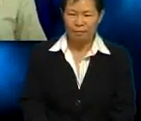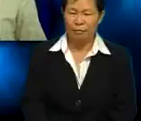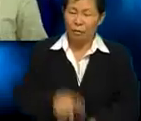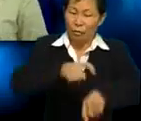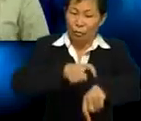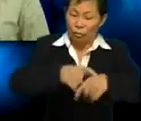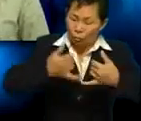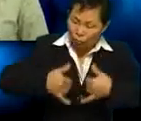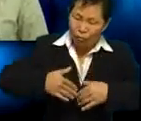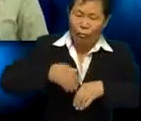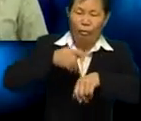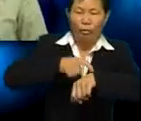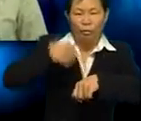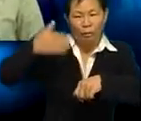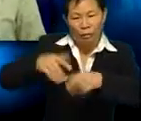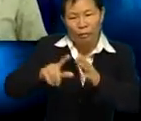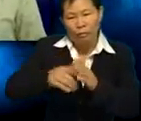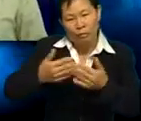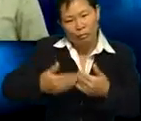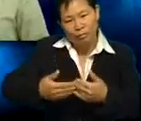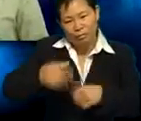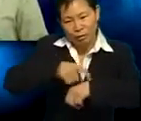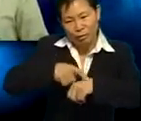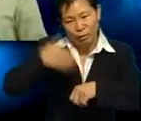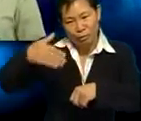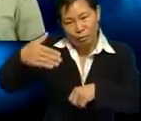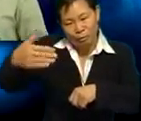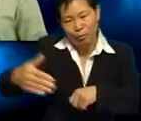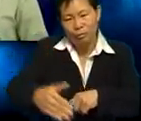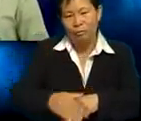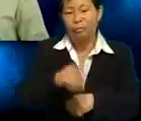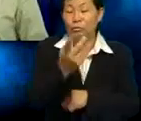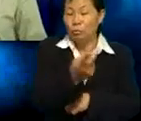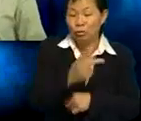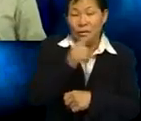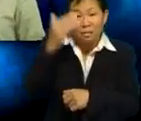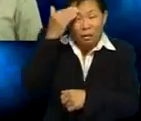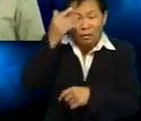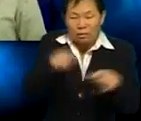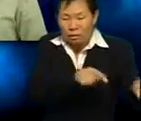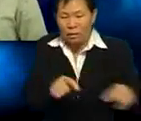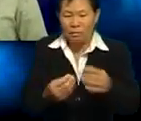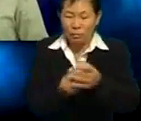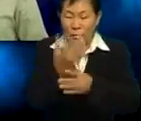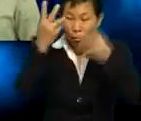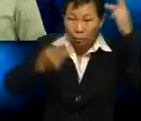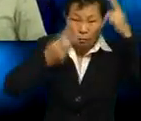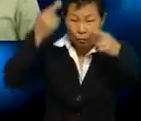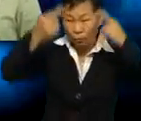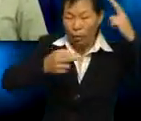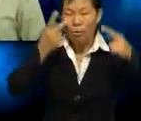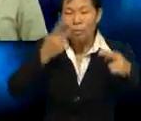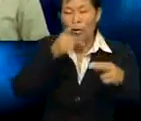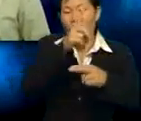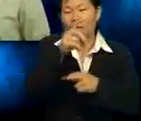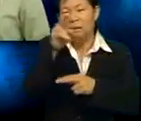Waktu terus berlalu, tetapi Kenegaran dan Luqman masih tidak sedar tindakan mereka menimbulkan kebimbangan kepada Puan Dewi